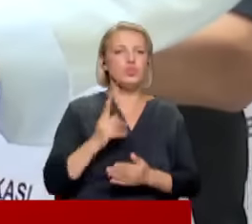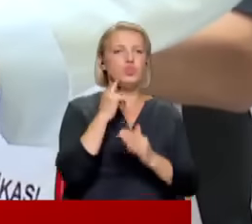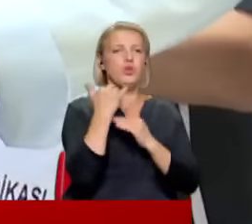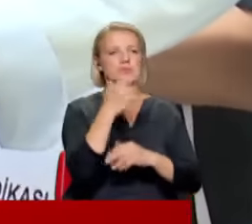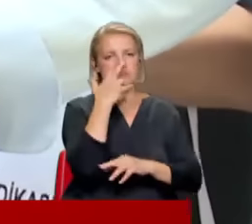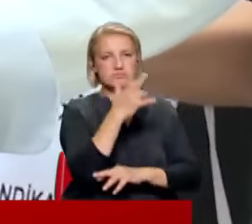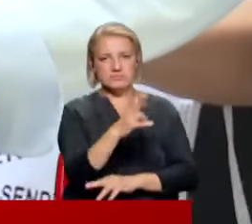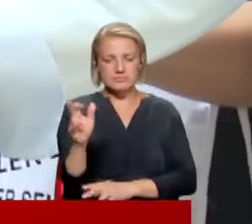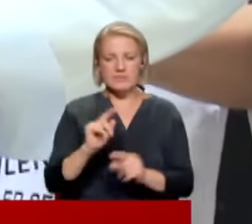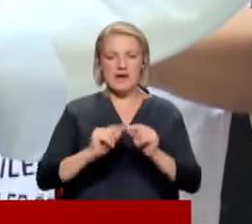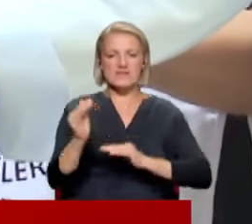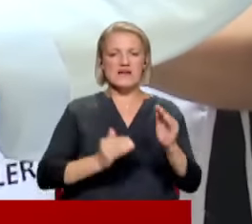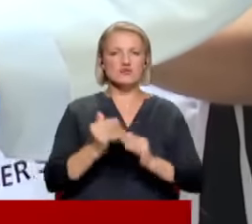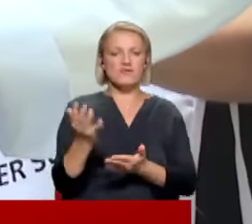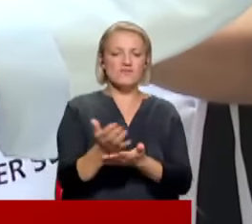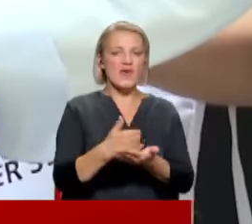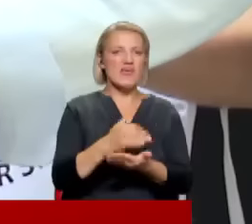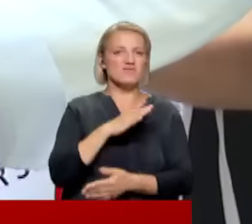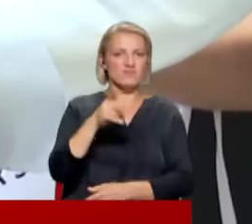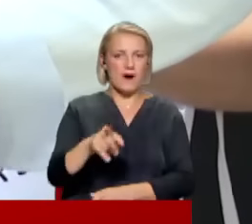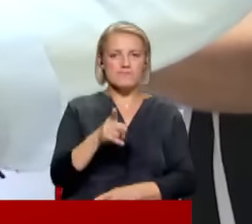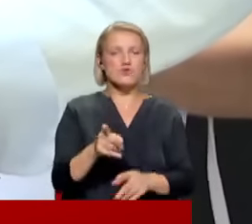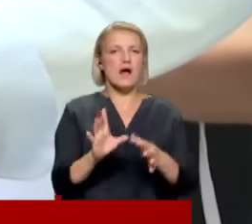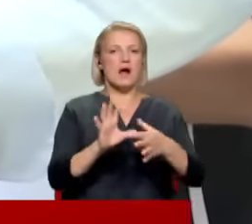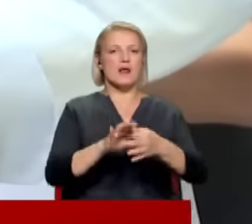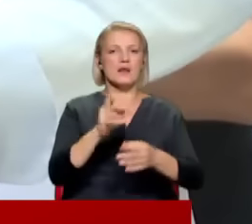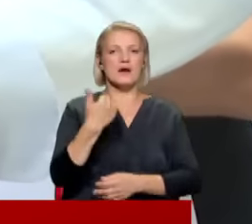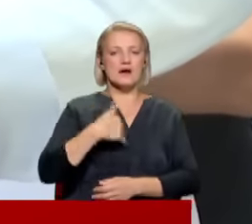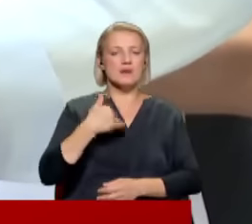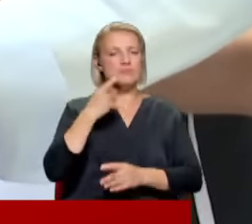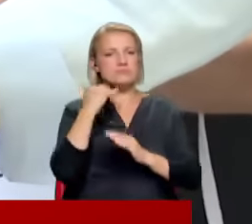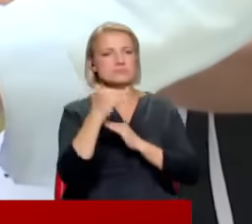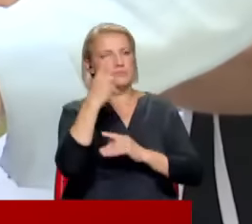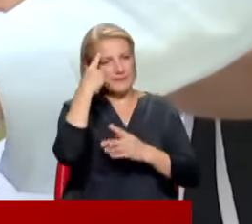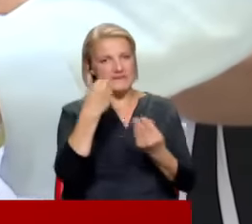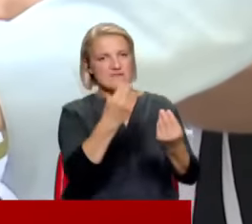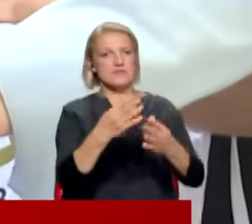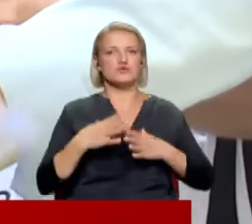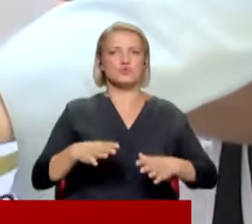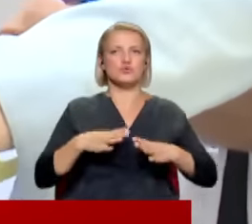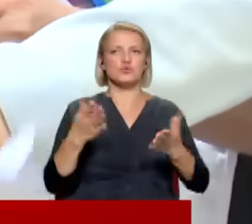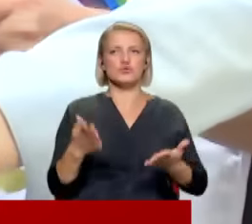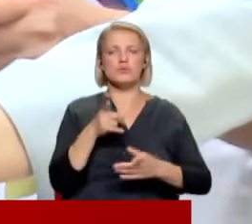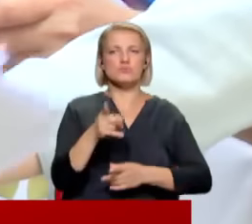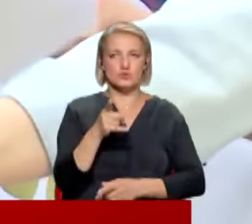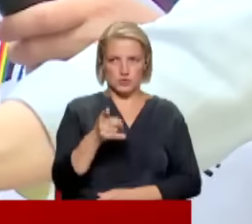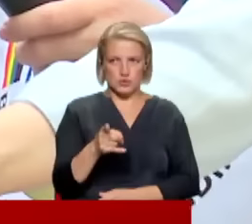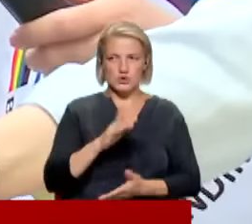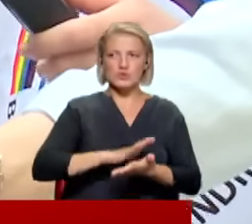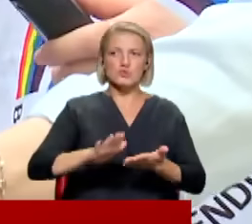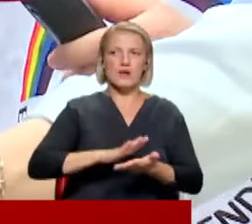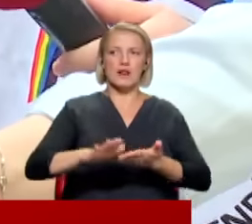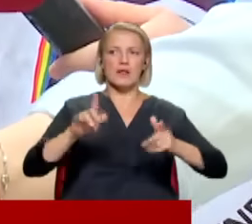yanıltan enflasyon verileri var Bununla ilgili kamuoyunu bilgilendirmesini istiyoruz ve bunu